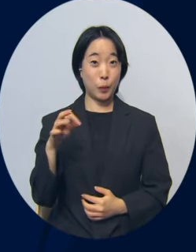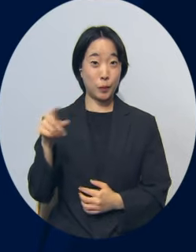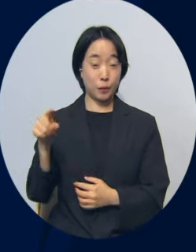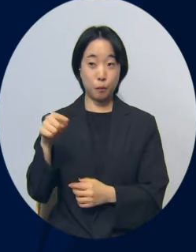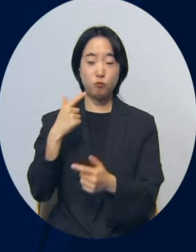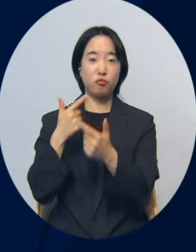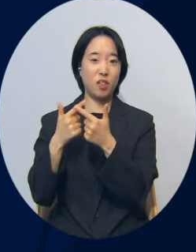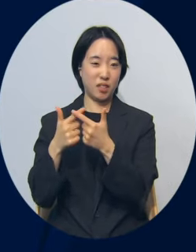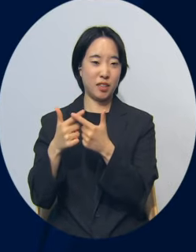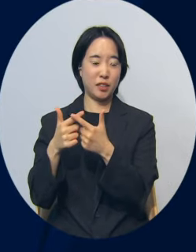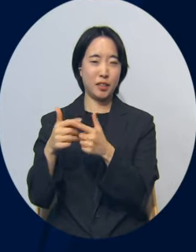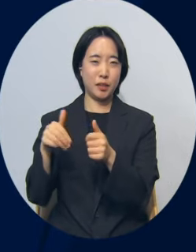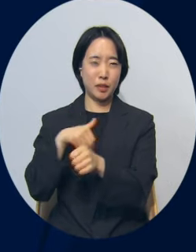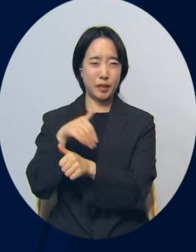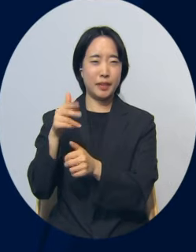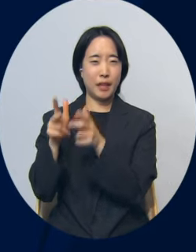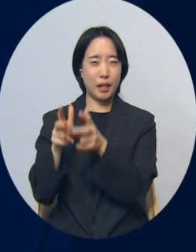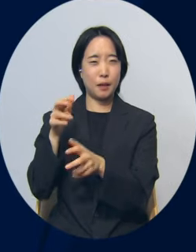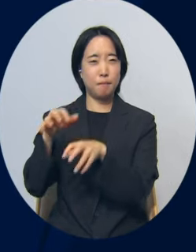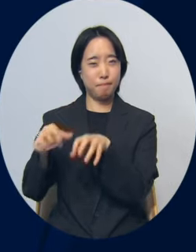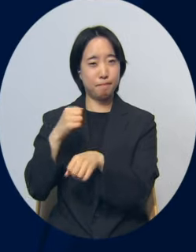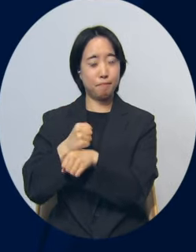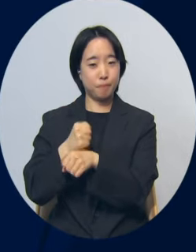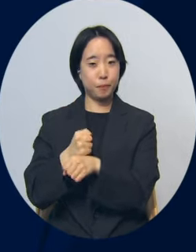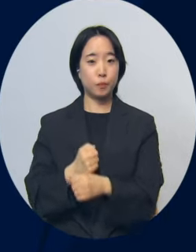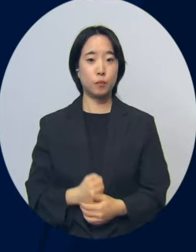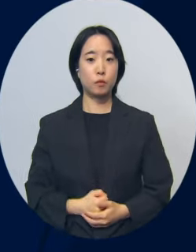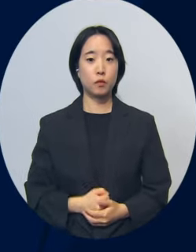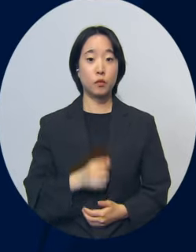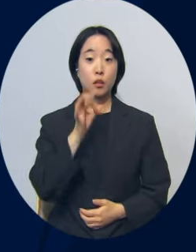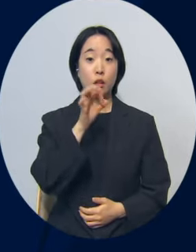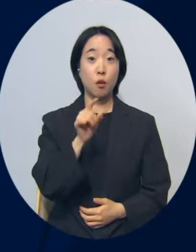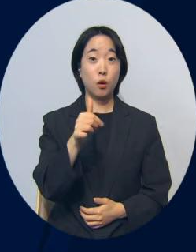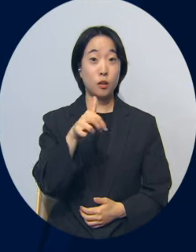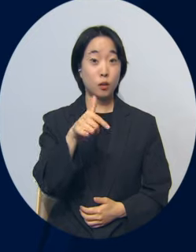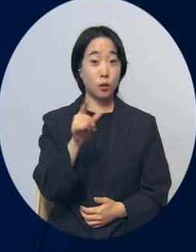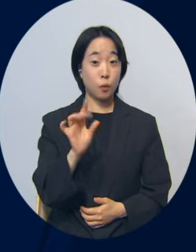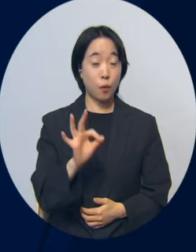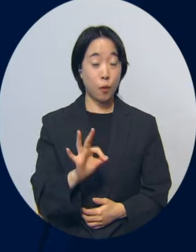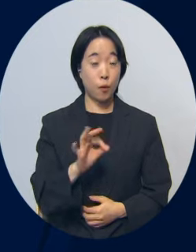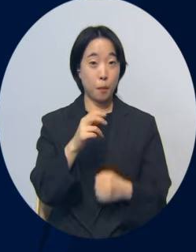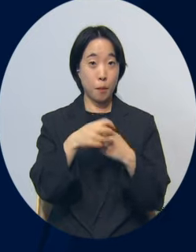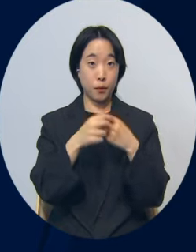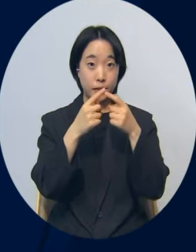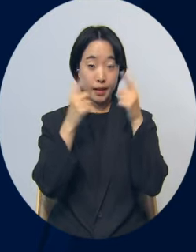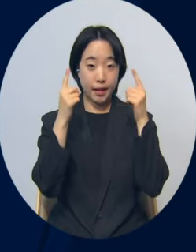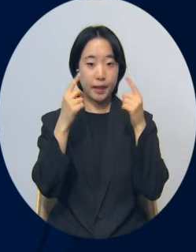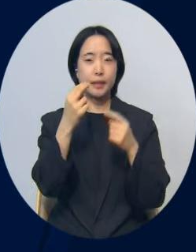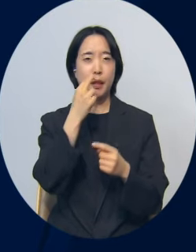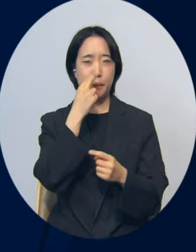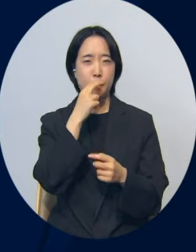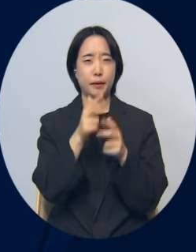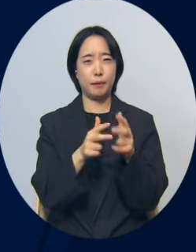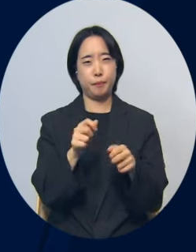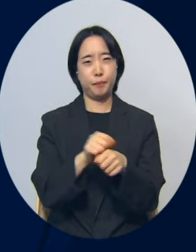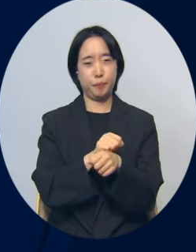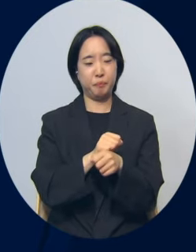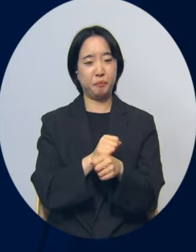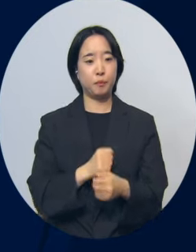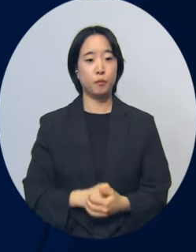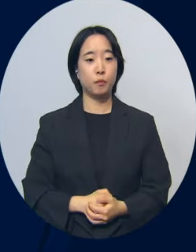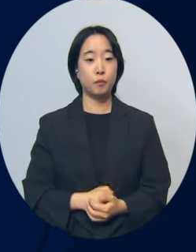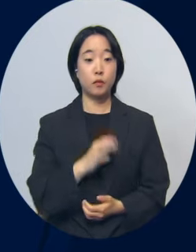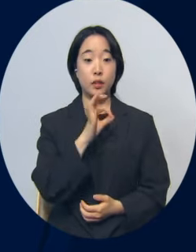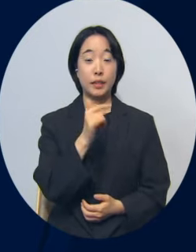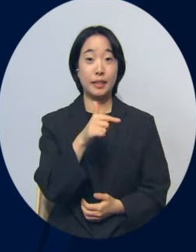통합산단을 육성하고, 원광대와 원광보훈대는 생명산업 특성화, 인재대와 한동대는 각각 김해시